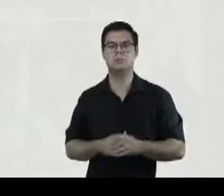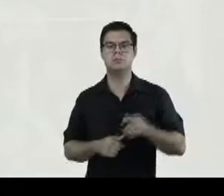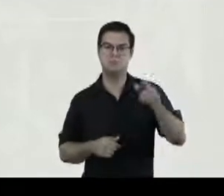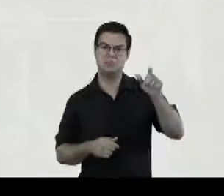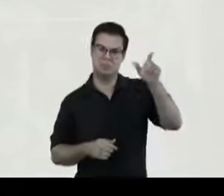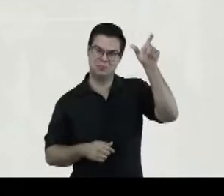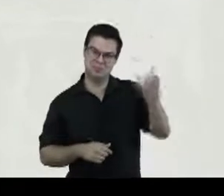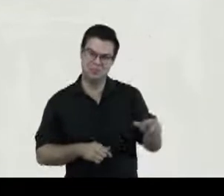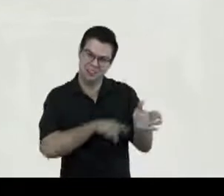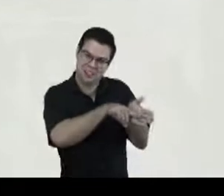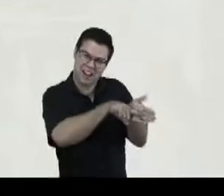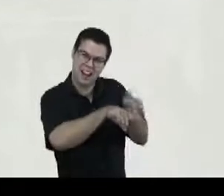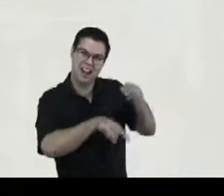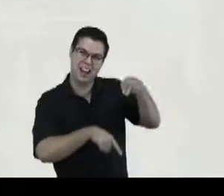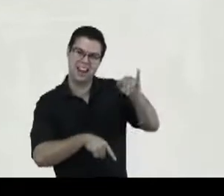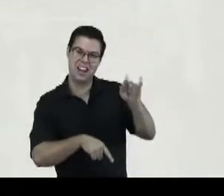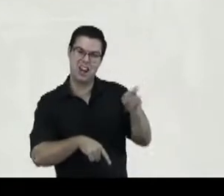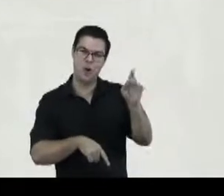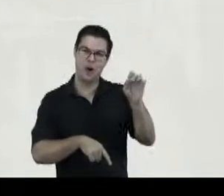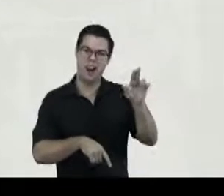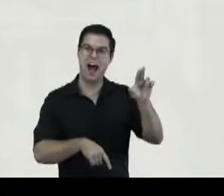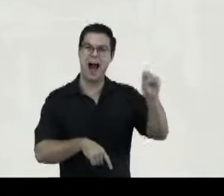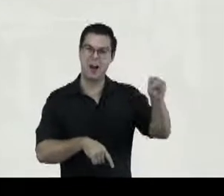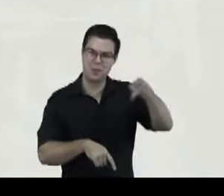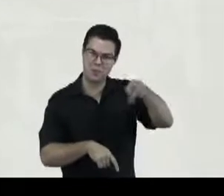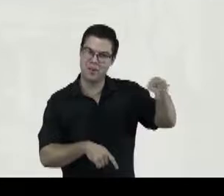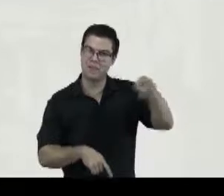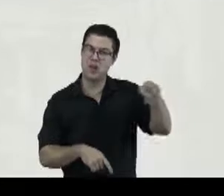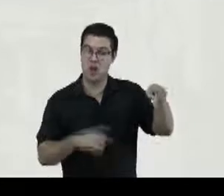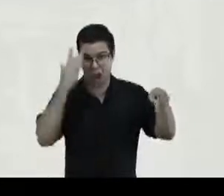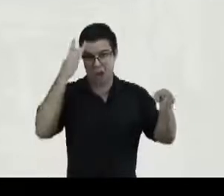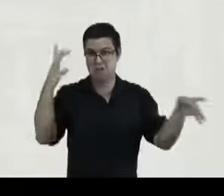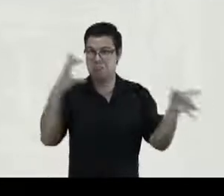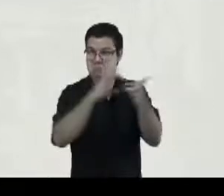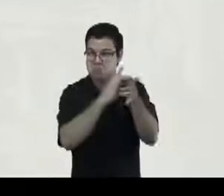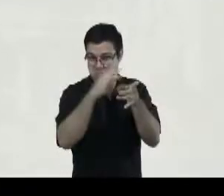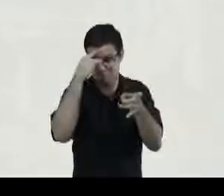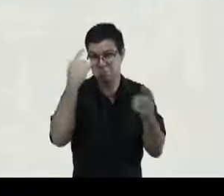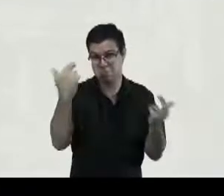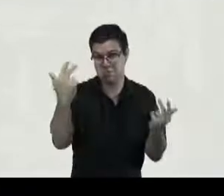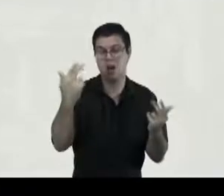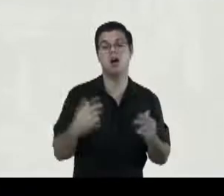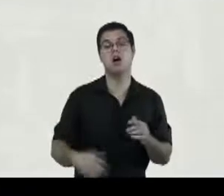lance en 2006 une bibliographie en ligne